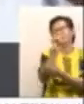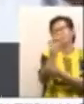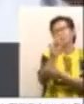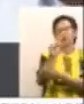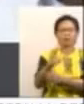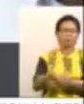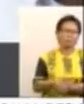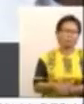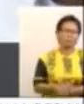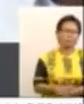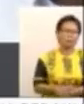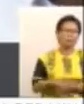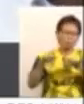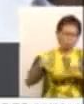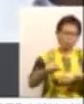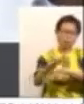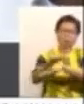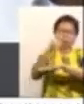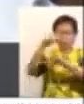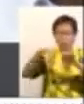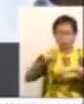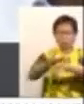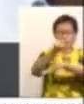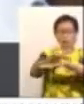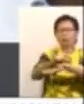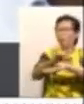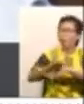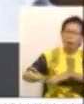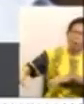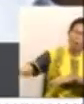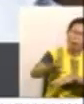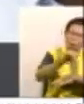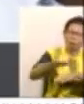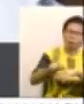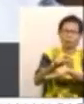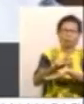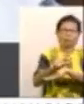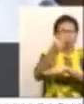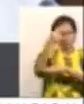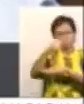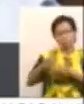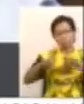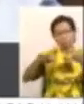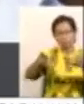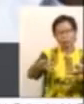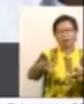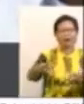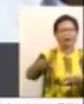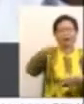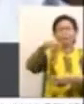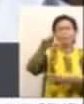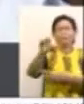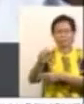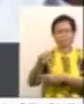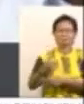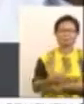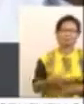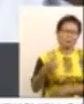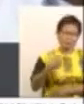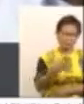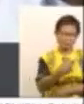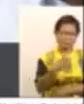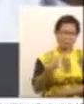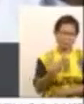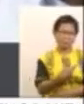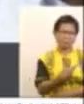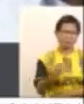ianya boleh digunakan oleh orang ramai asalkan menggunakan Lebuh Raya Plus, dan kami juga